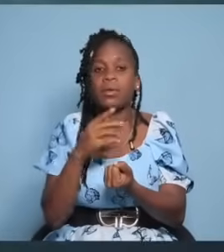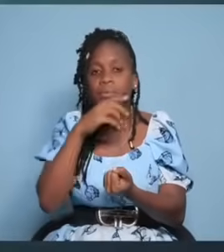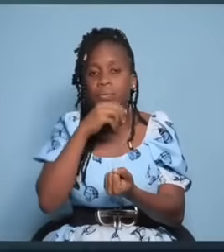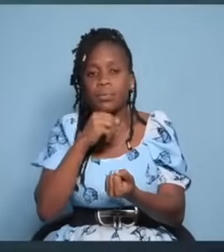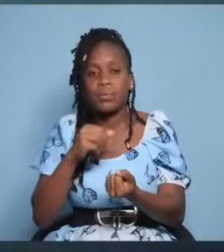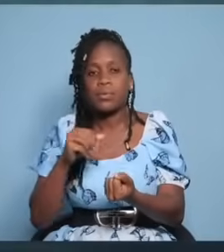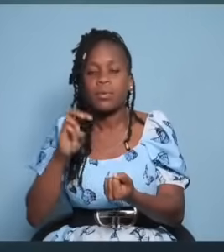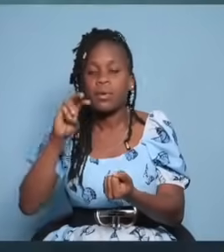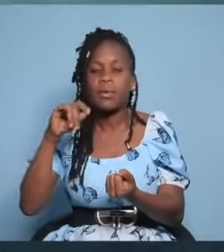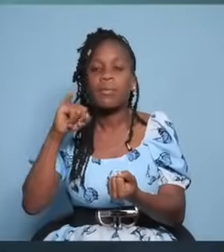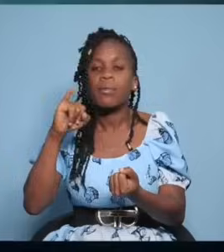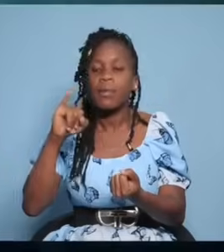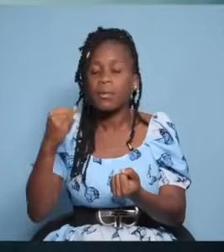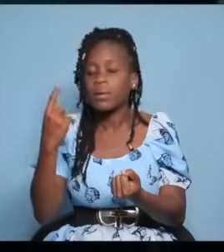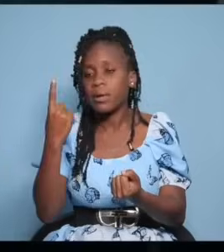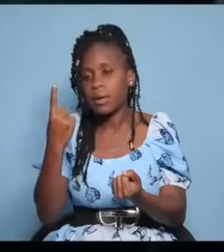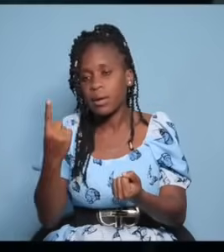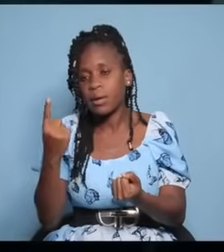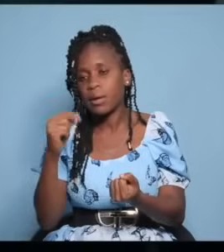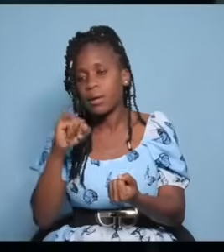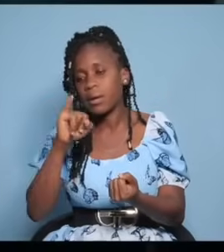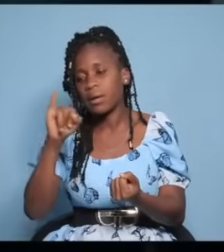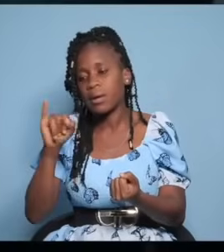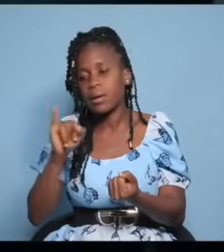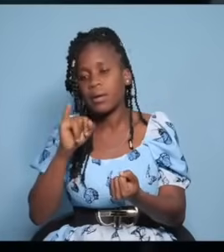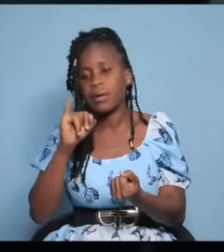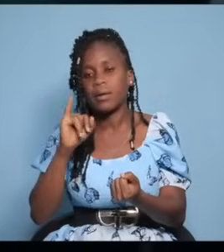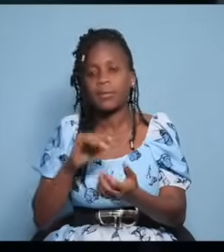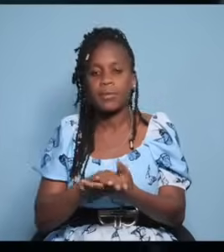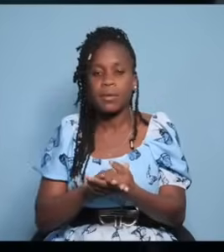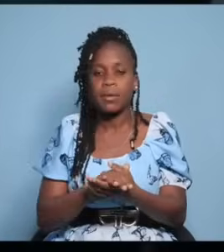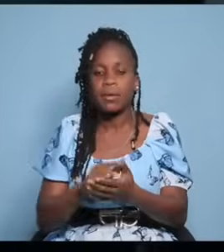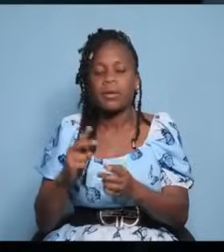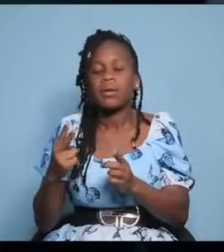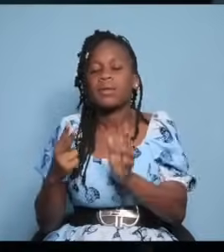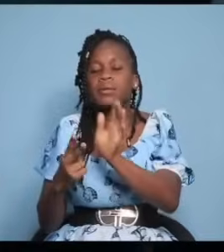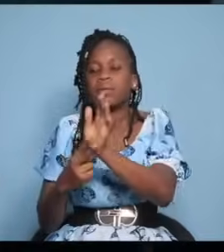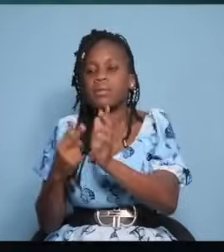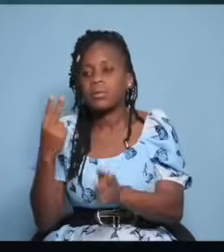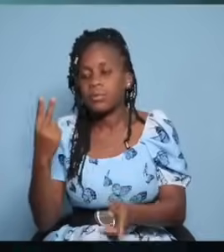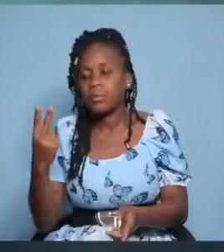MI-172 ikiwa na watu 13 ili take off kwenye kijiji hicho.